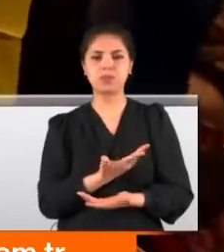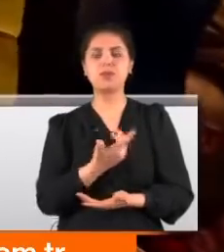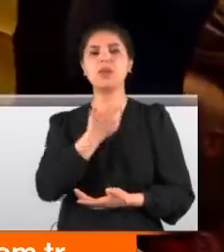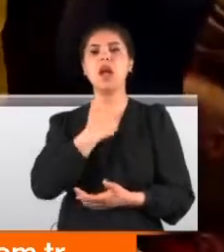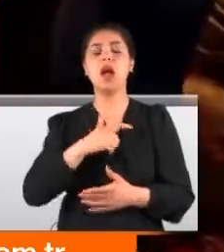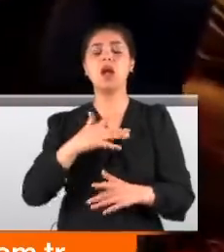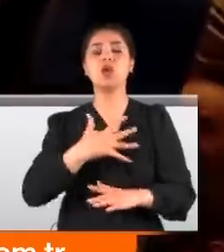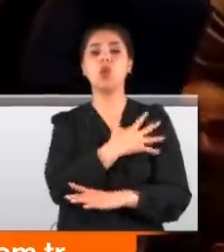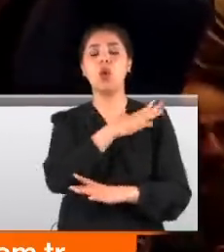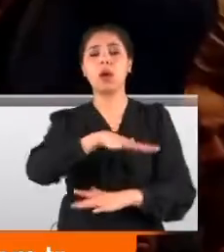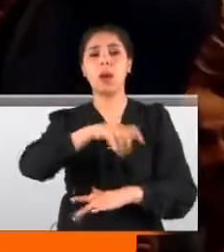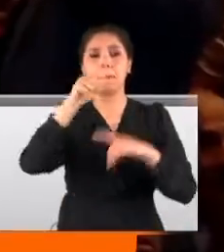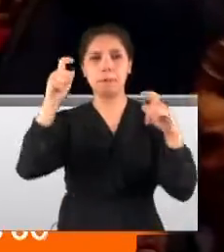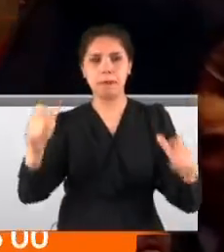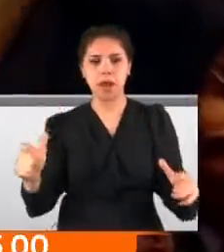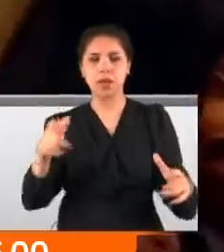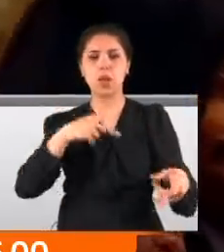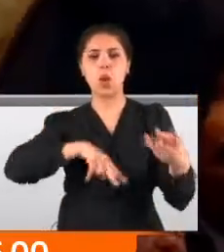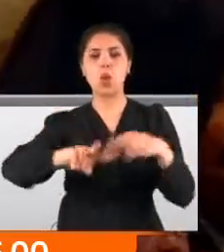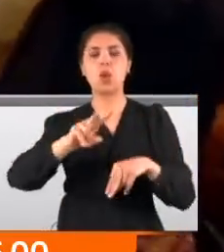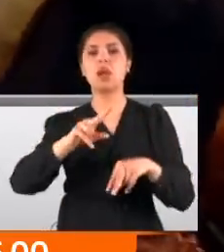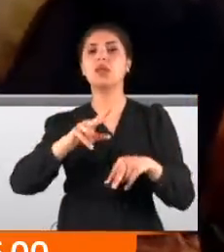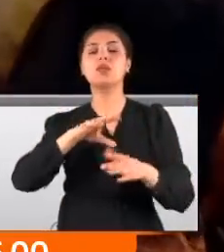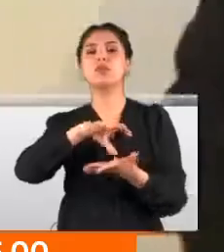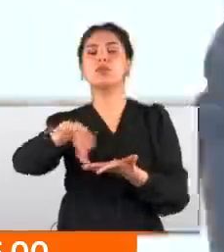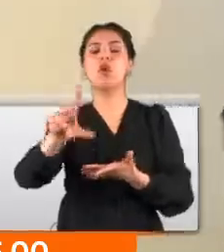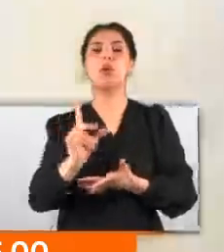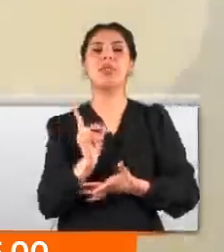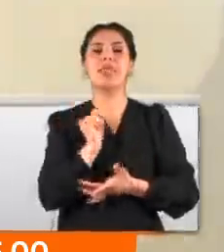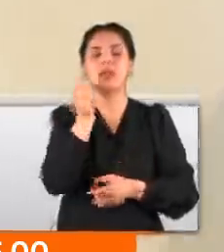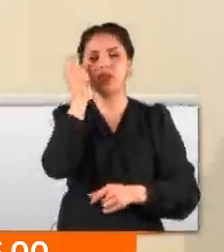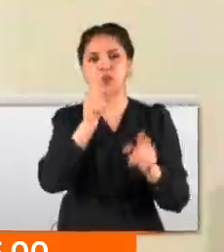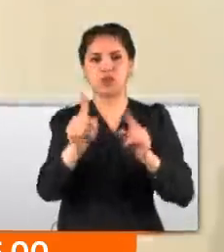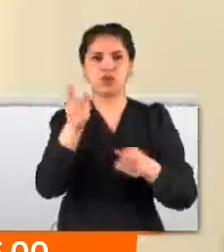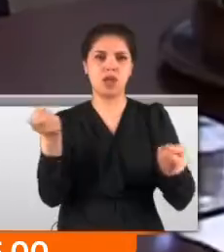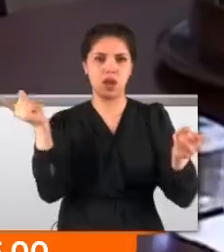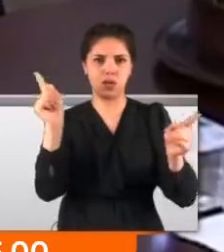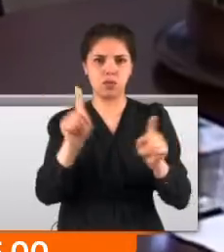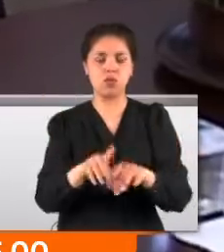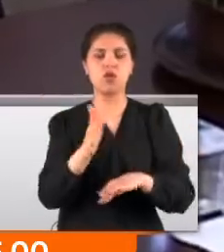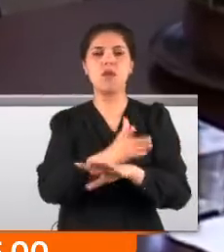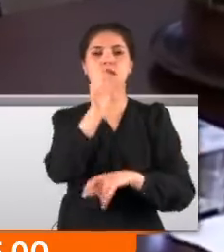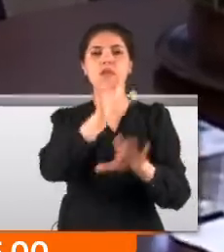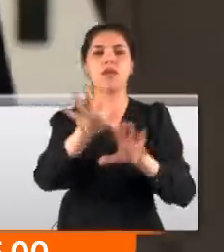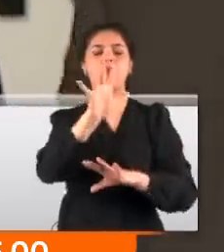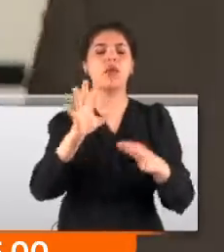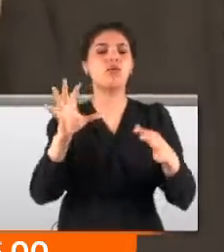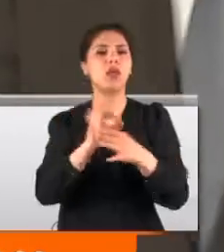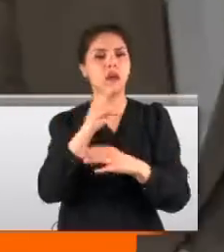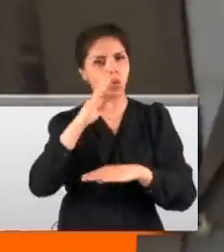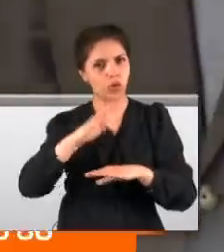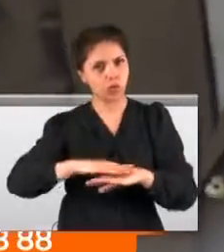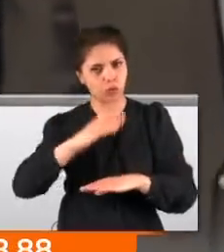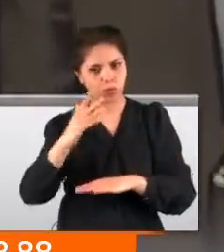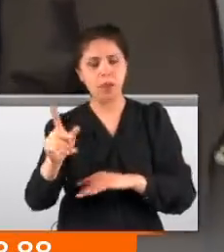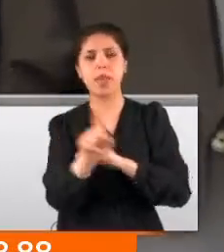Kongre Merkezi'nde ulaşım sektörü temsilcileriyle buluştu Erdoğan. Seçmene seslenirken koalisyon ortaklarına terör